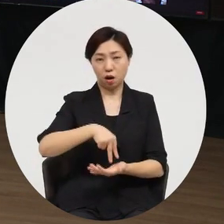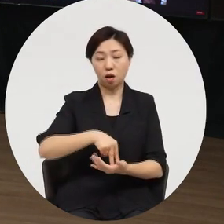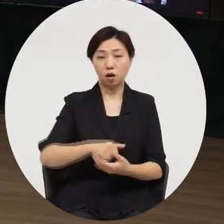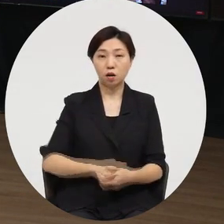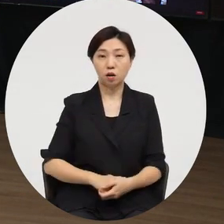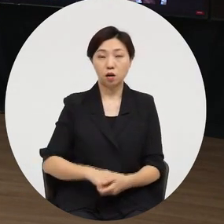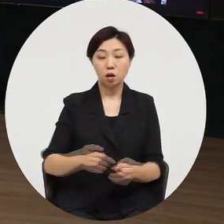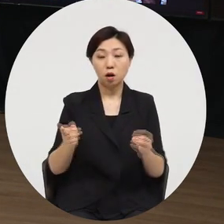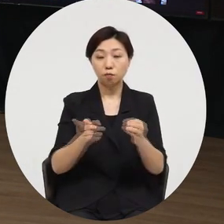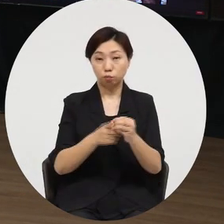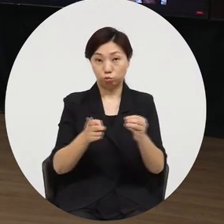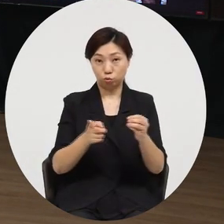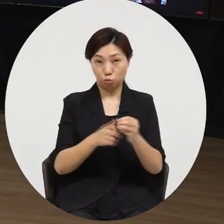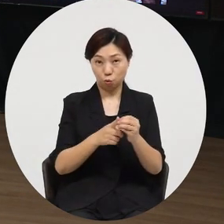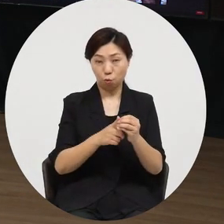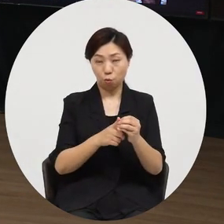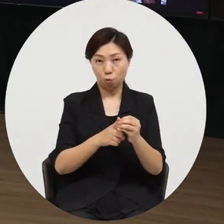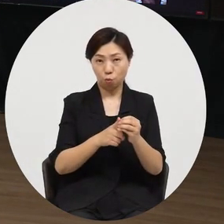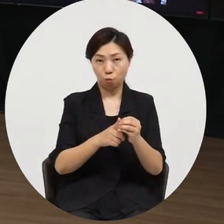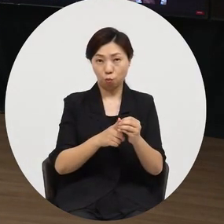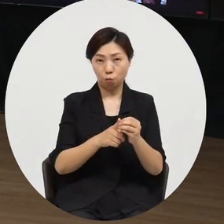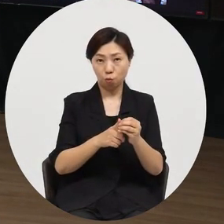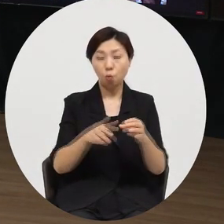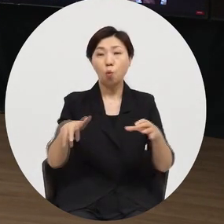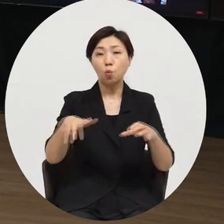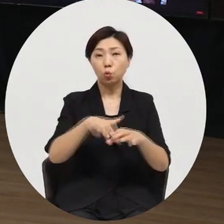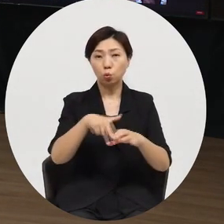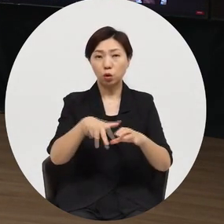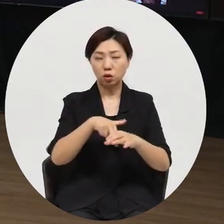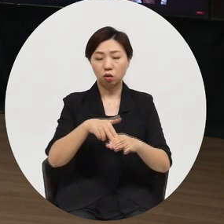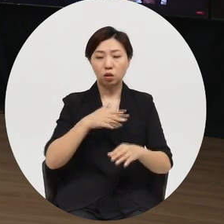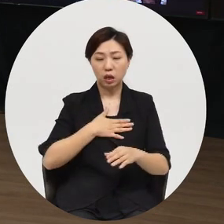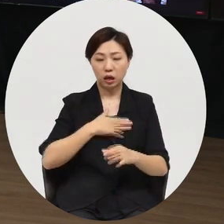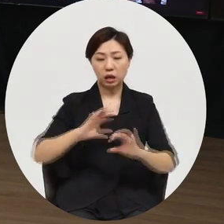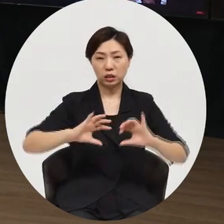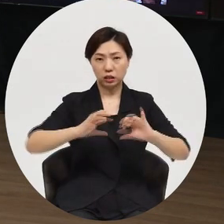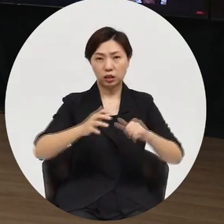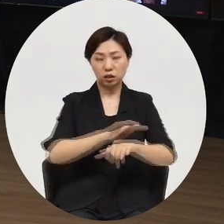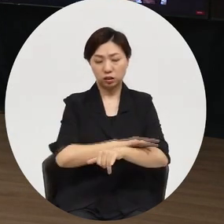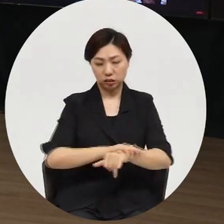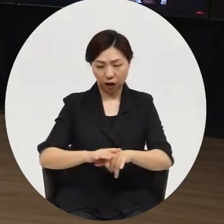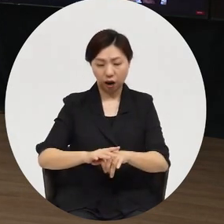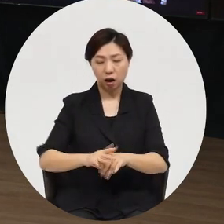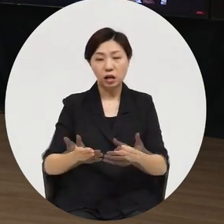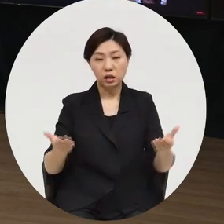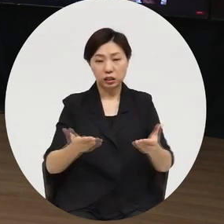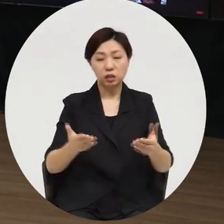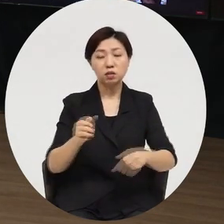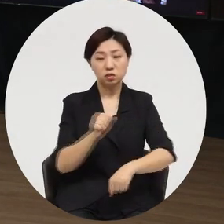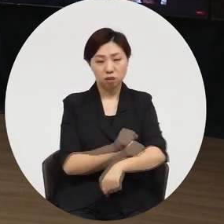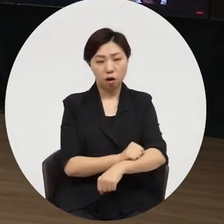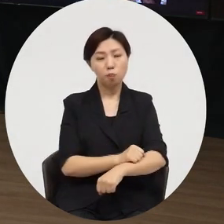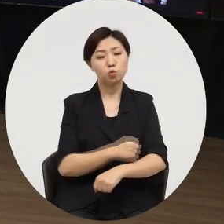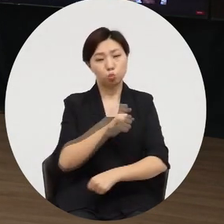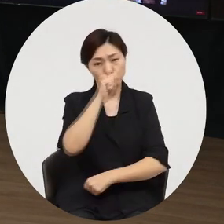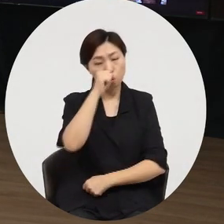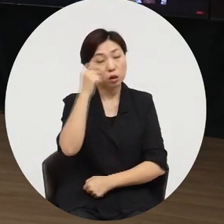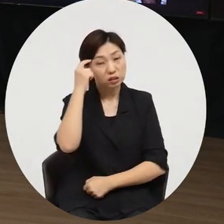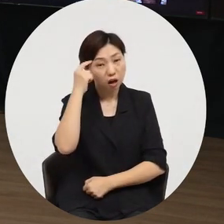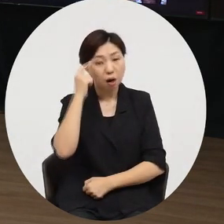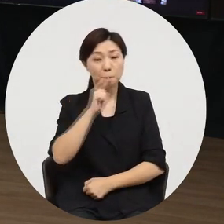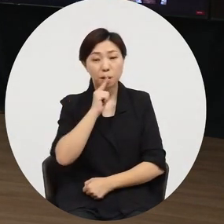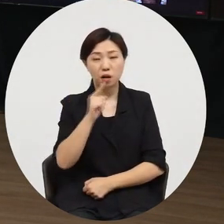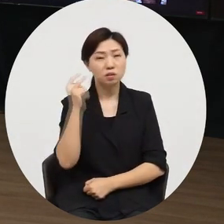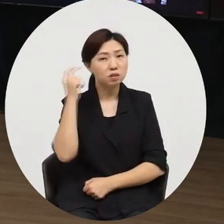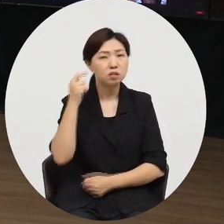불교에서는 내가 이 세상에 잘 쓰이면 그것으로 좋은 거다라는 말씀을 들었던 것 같습니다. 그래서